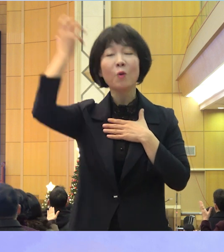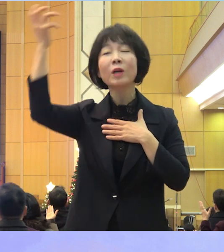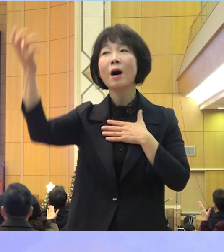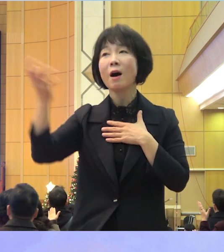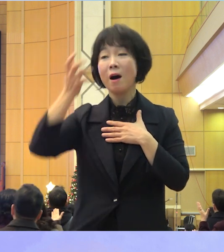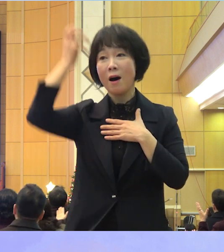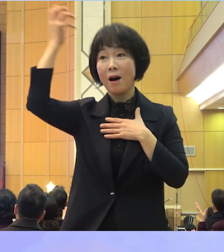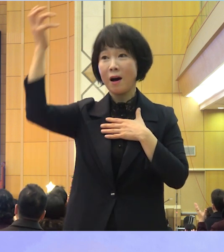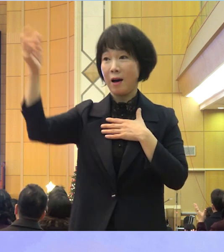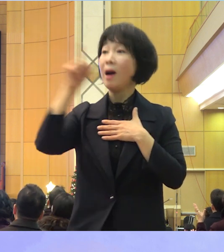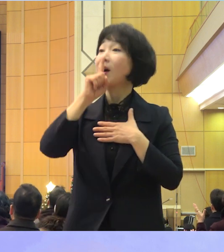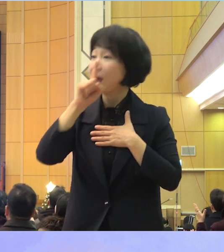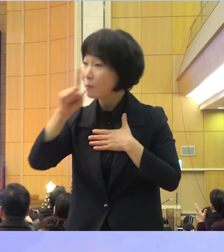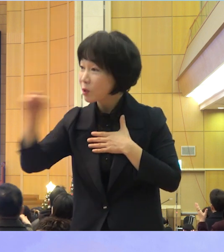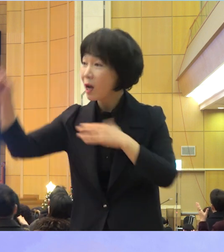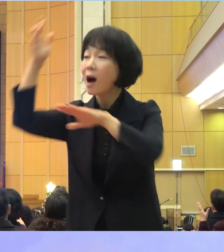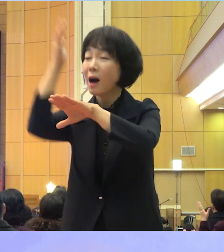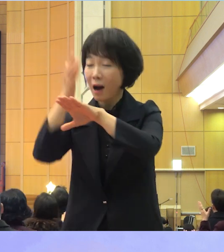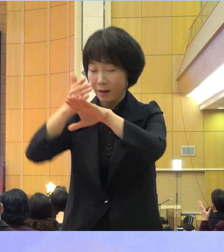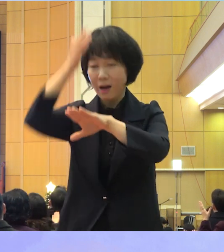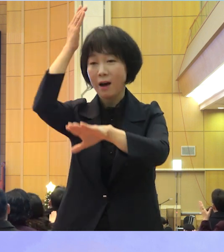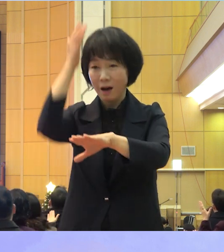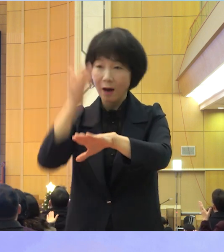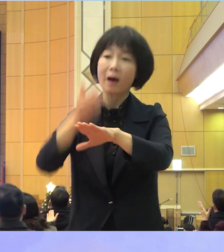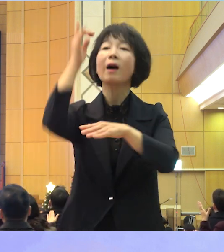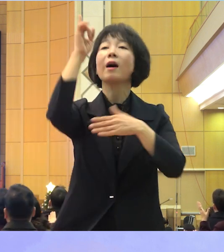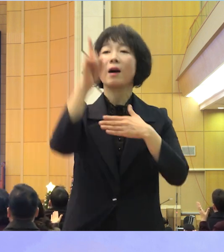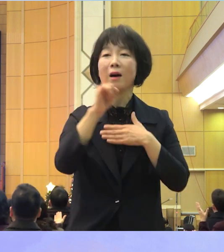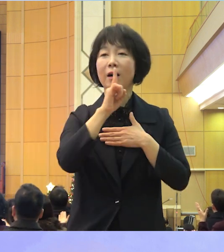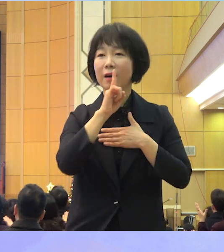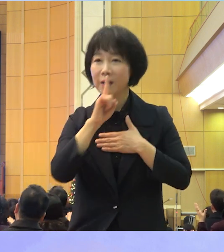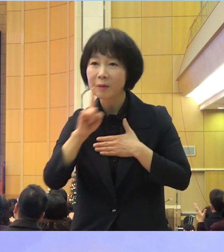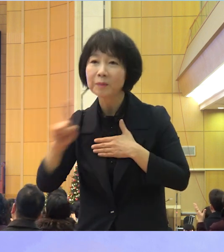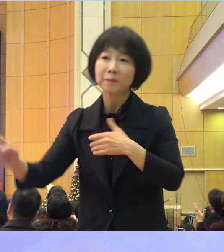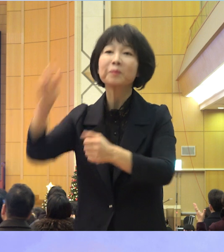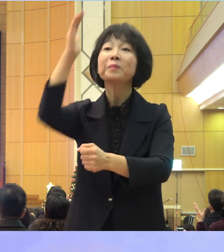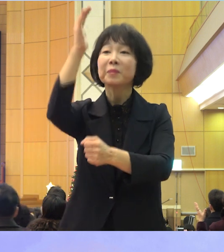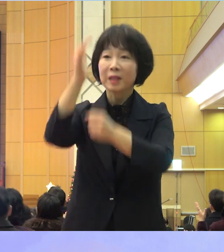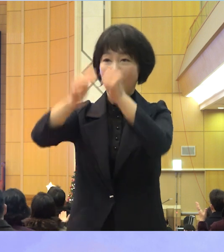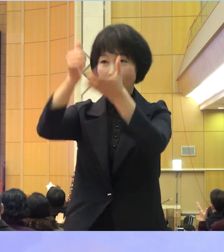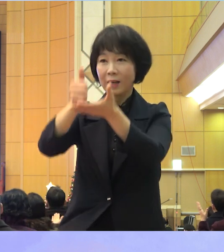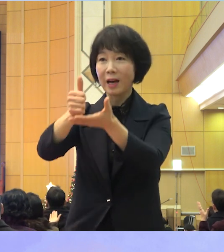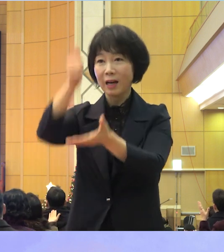내 영혼아 감사하라.